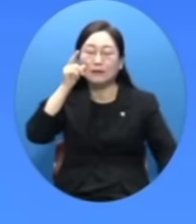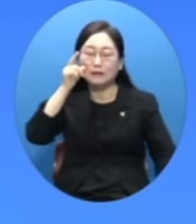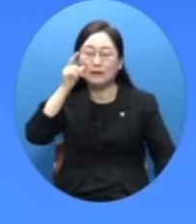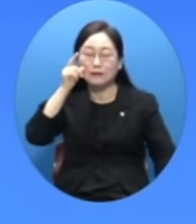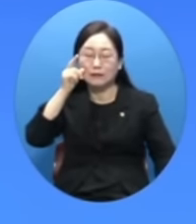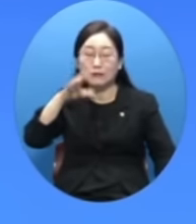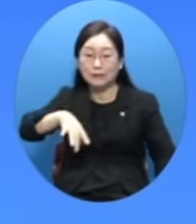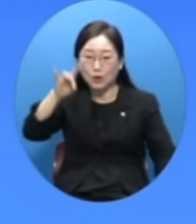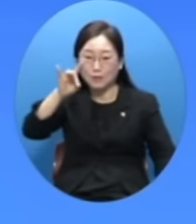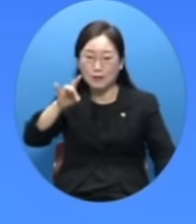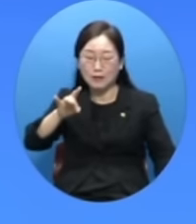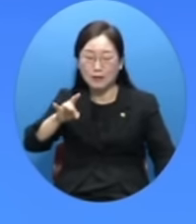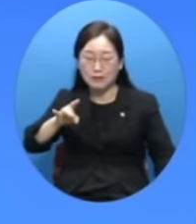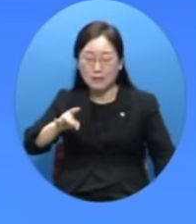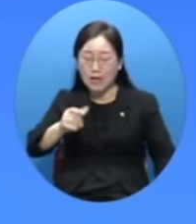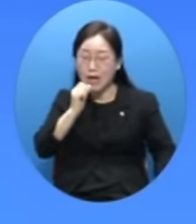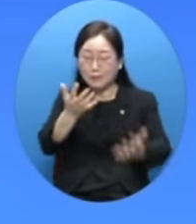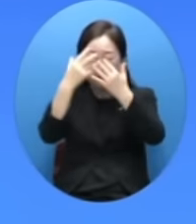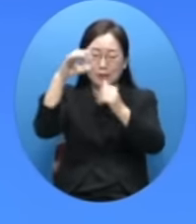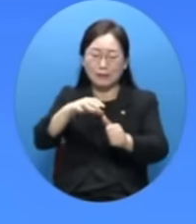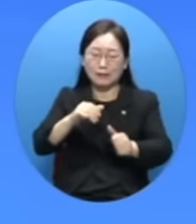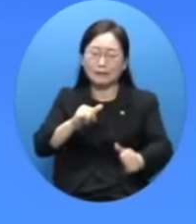처음에 들어서는 그냥 축구만 싶더랍니다.